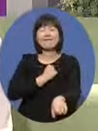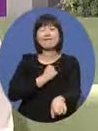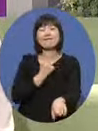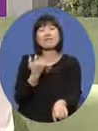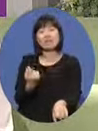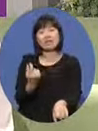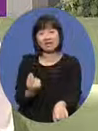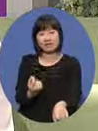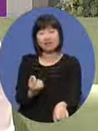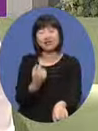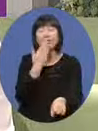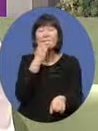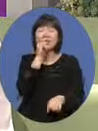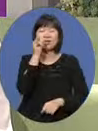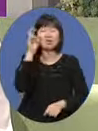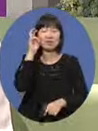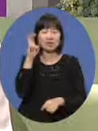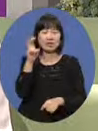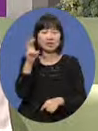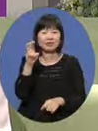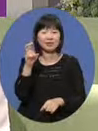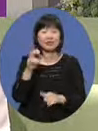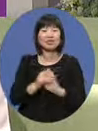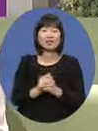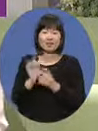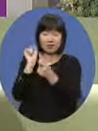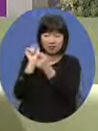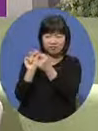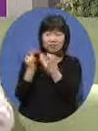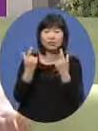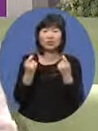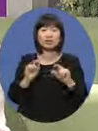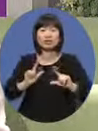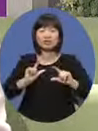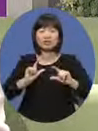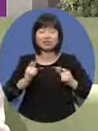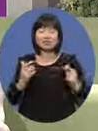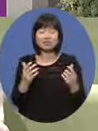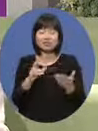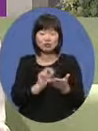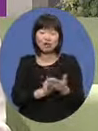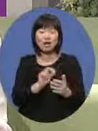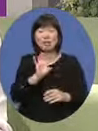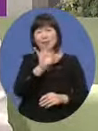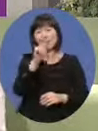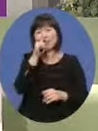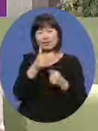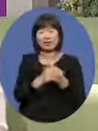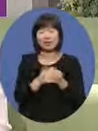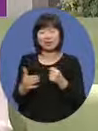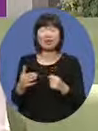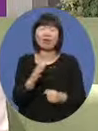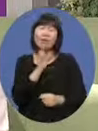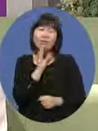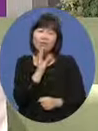이러면서 그럴 수도 있어요. 네. 왜냐하면 이제 얼마 안 있으면 또 똑같은 일이 반복이 되고 예 그래서